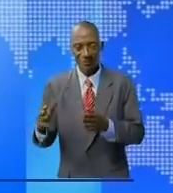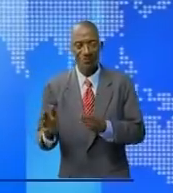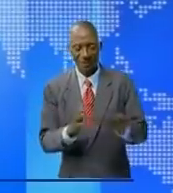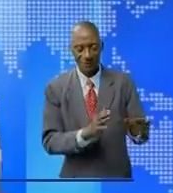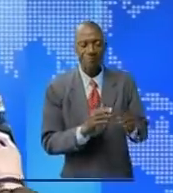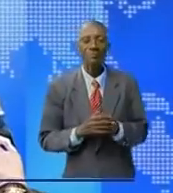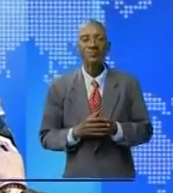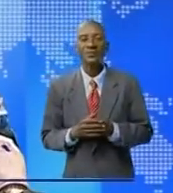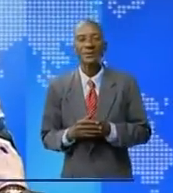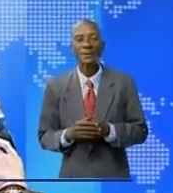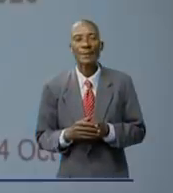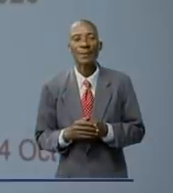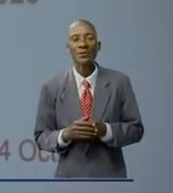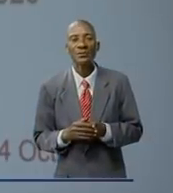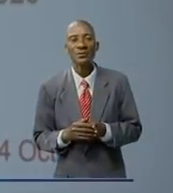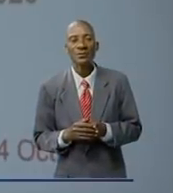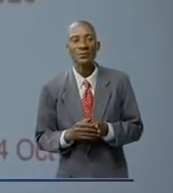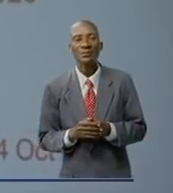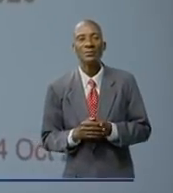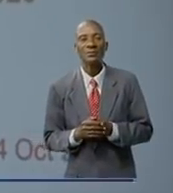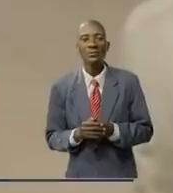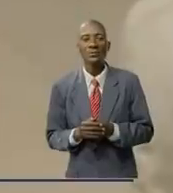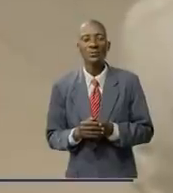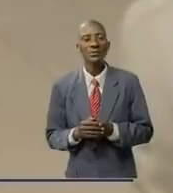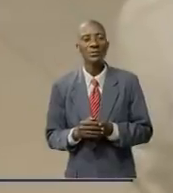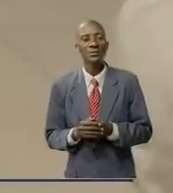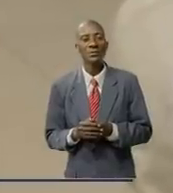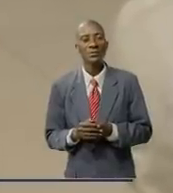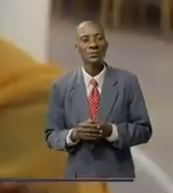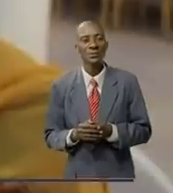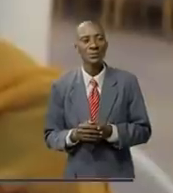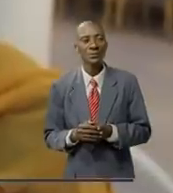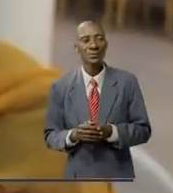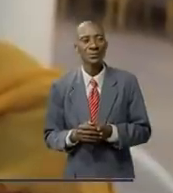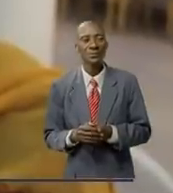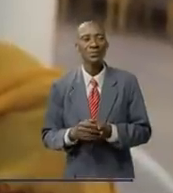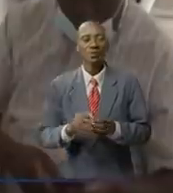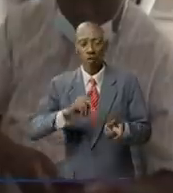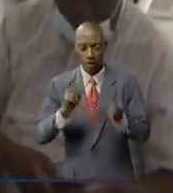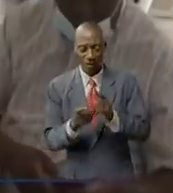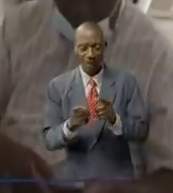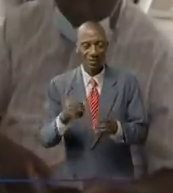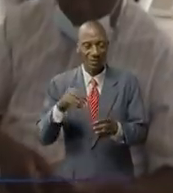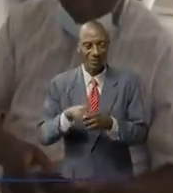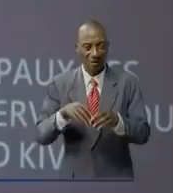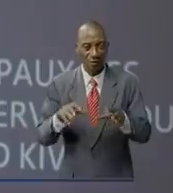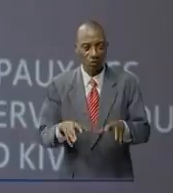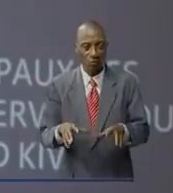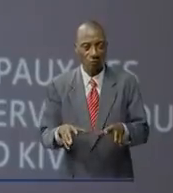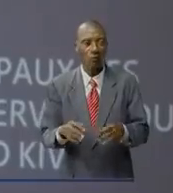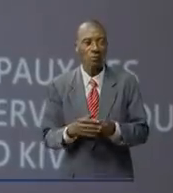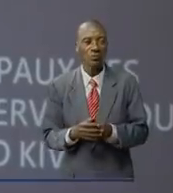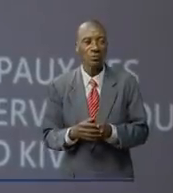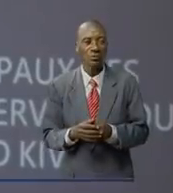avec handicap. Constance Mananga. Du changement, programme conjoint à République démocratique du Congo, est organisé à Goma du 14